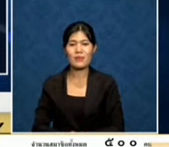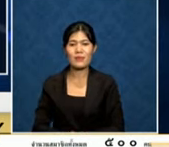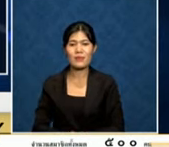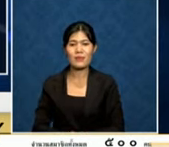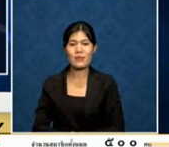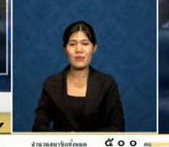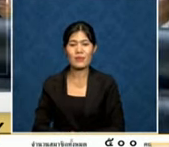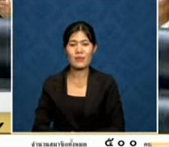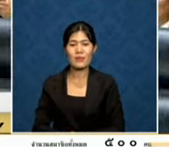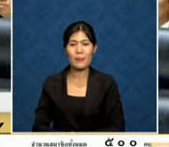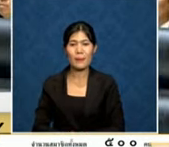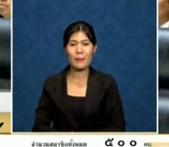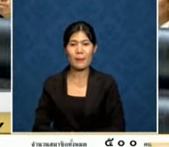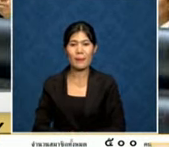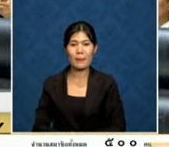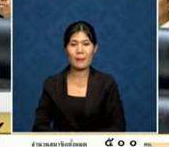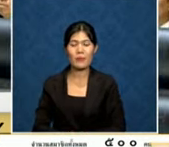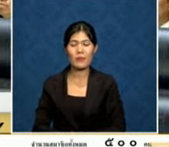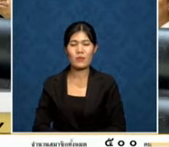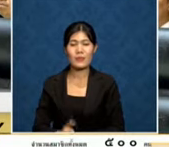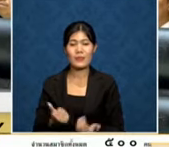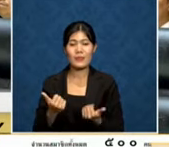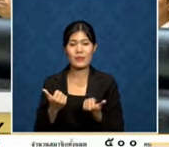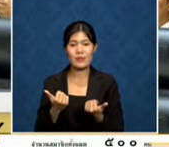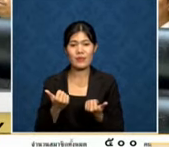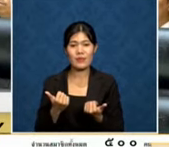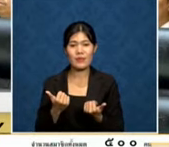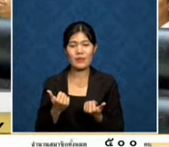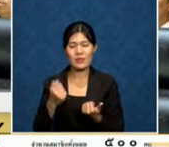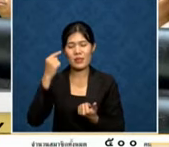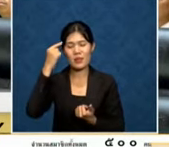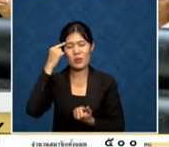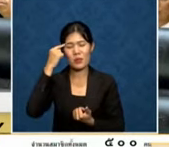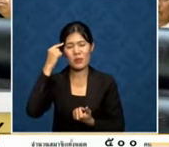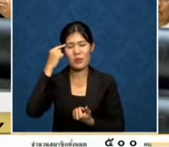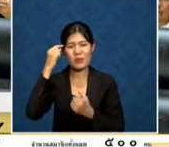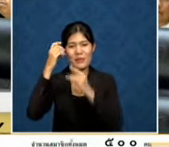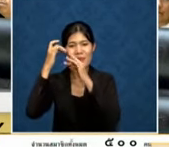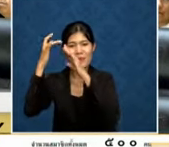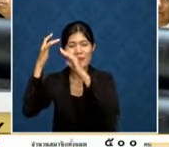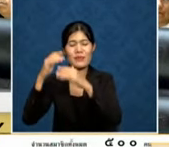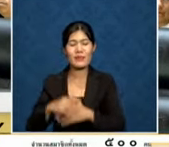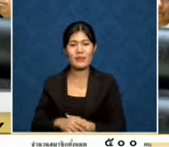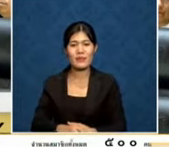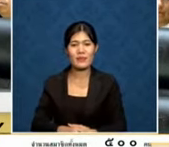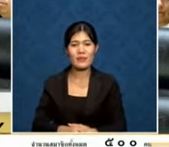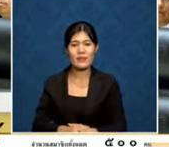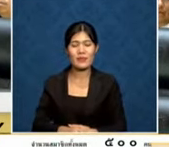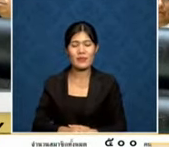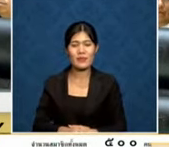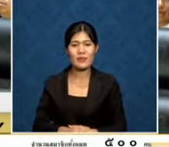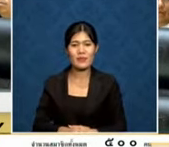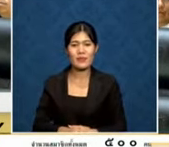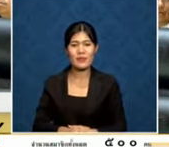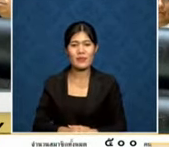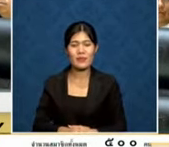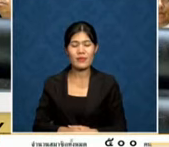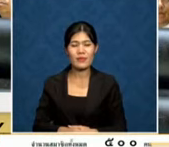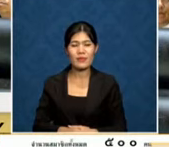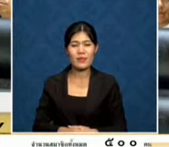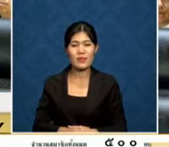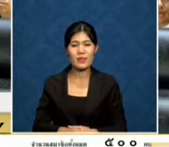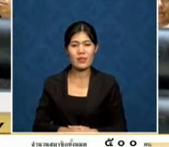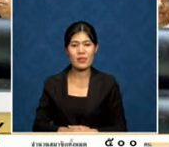อย่างนี้มีแต่ภาพลวงตาเท่านั้นแหละครับครับท่านประธานการตั้งงบประมาณขาด